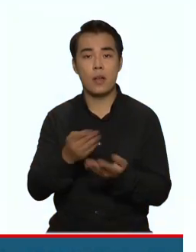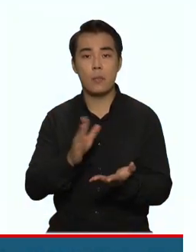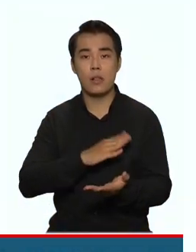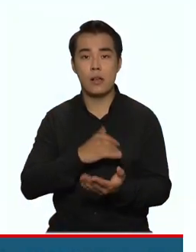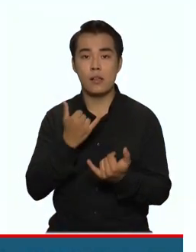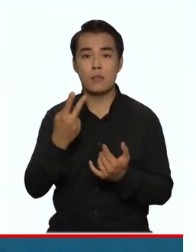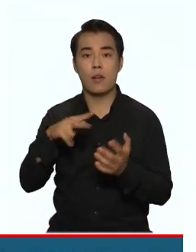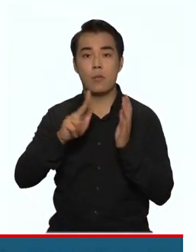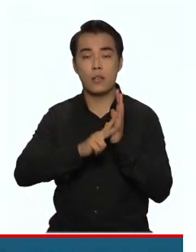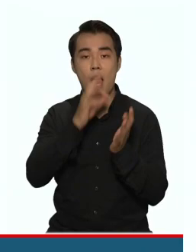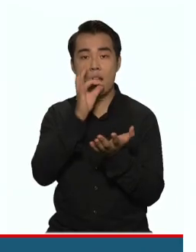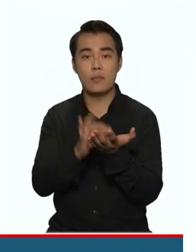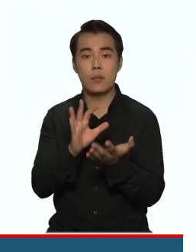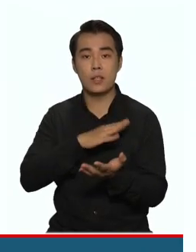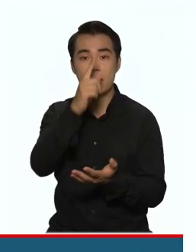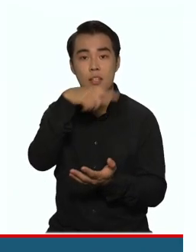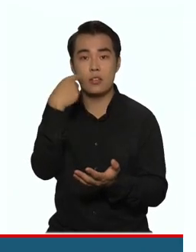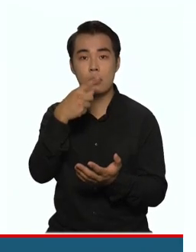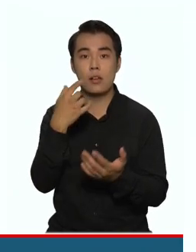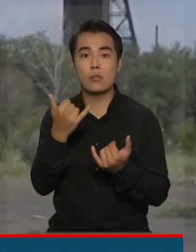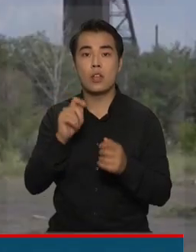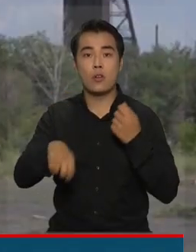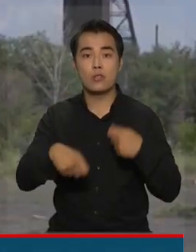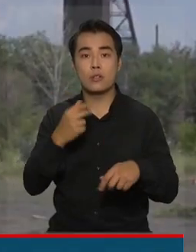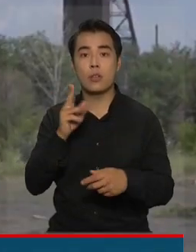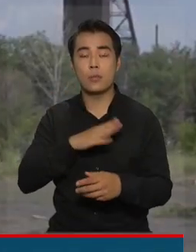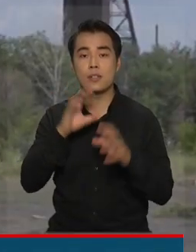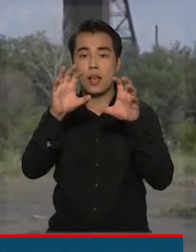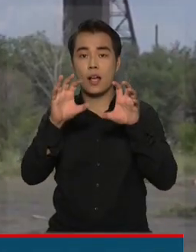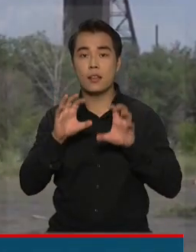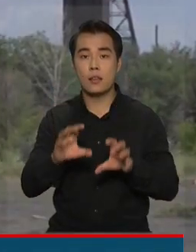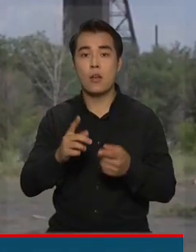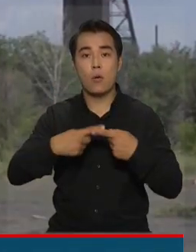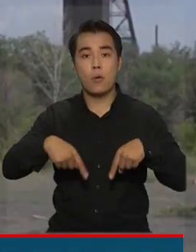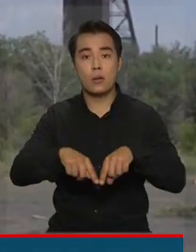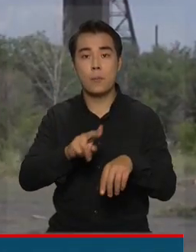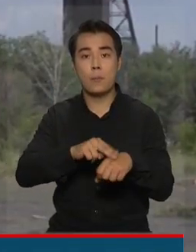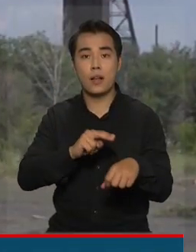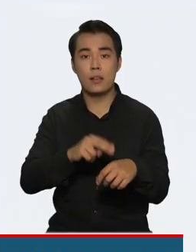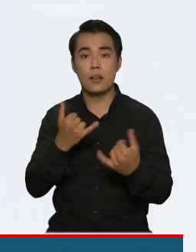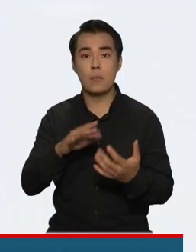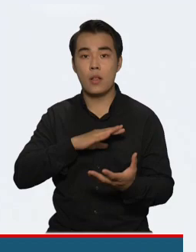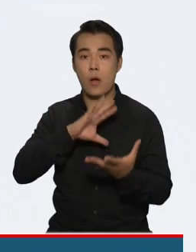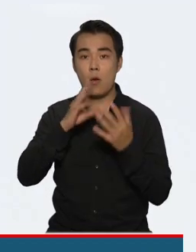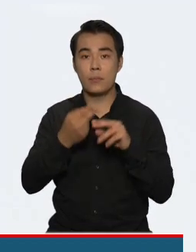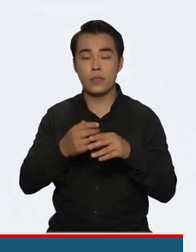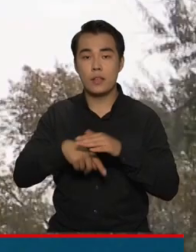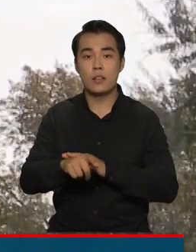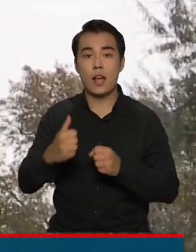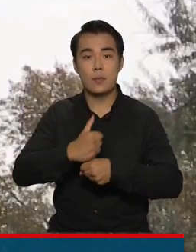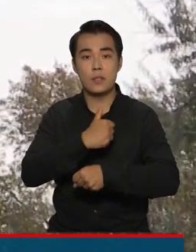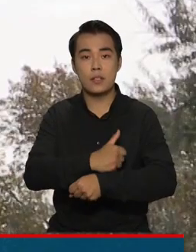Определены 28 ответственных лиц, допустивших нарушение законодательства. Органами полиции возбуждено уголовное дело по